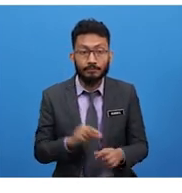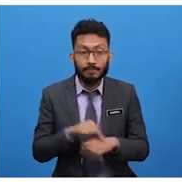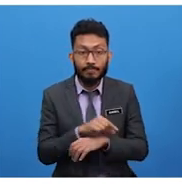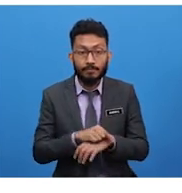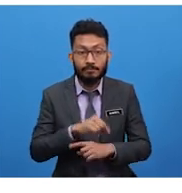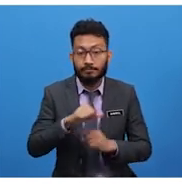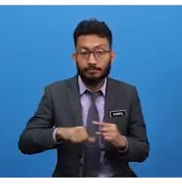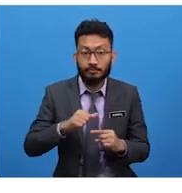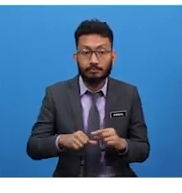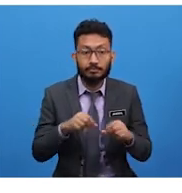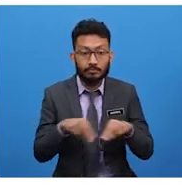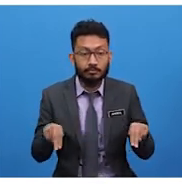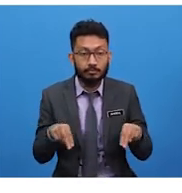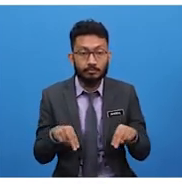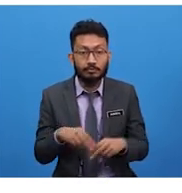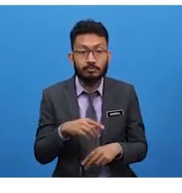leher bahagi 6.